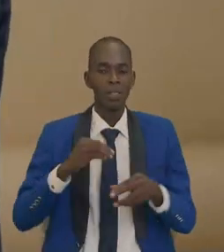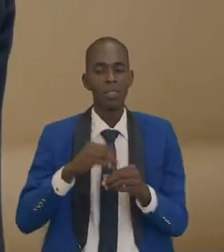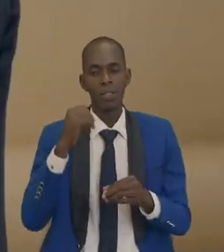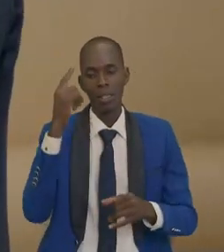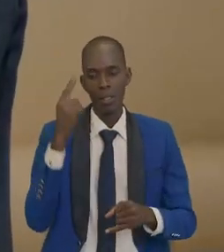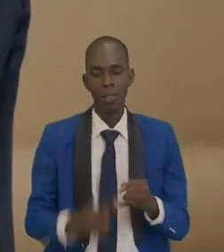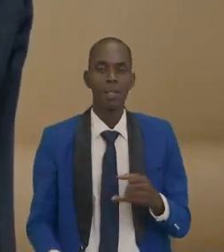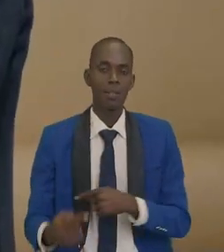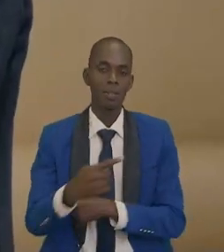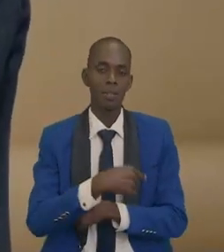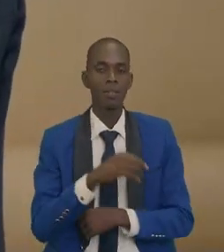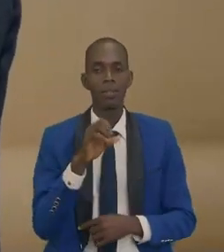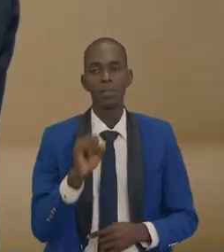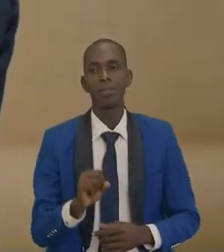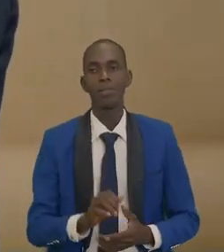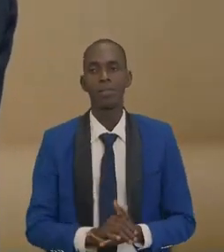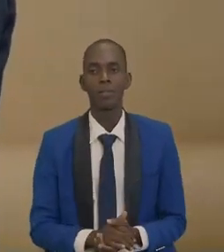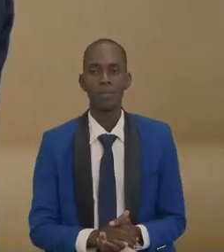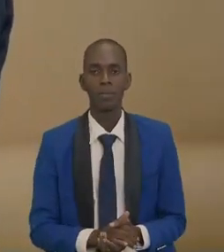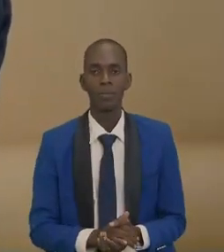réveil attendu dans les derniers jours.